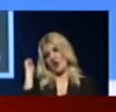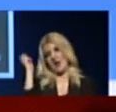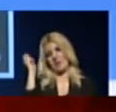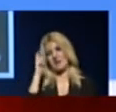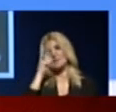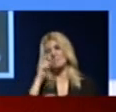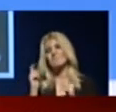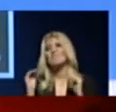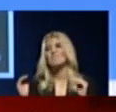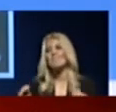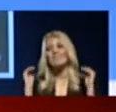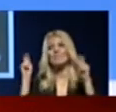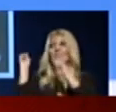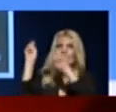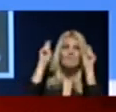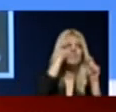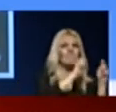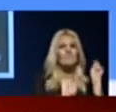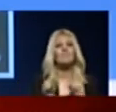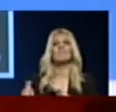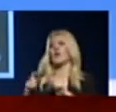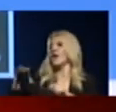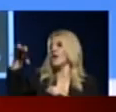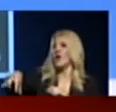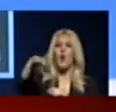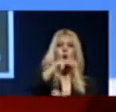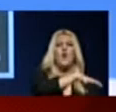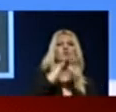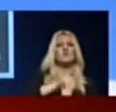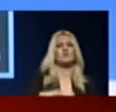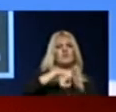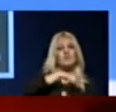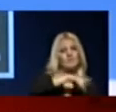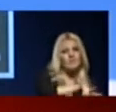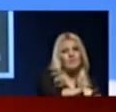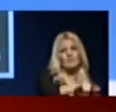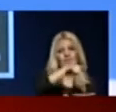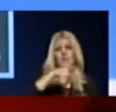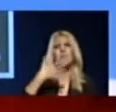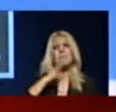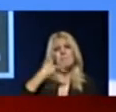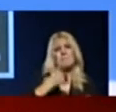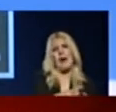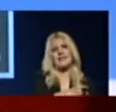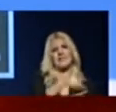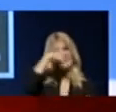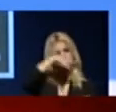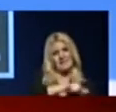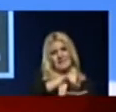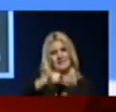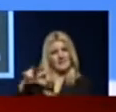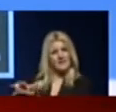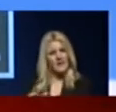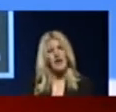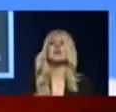επενδύσεις στο κτίριο επιβατών και σε χώρους στάθμισης αεροσκαφών, για να μπορέσει να αναπτυχθεί περαιτέρω. Σήμερα